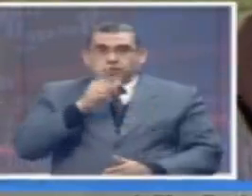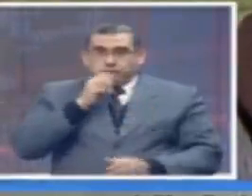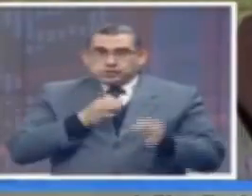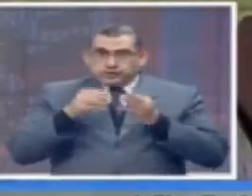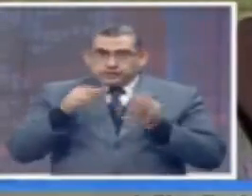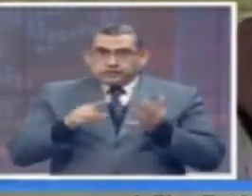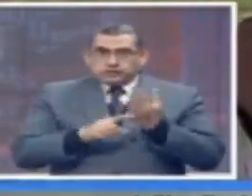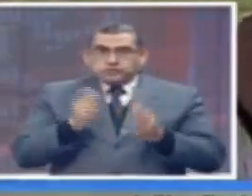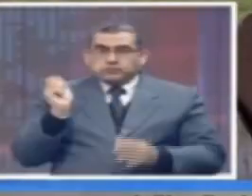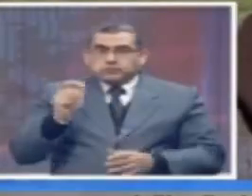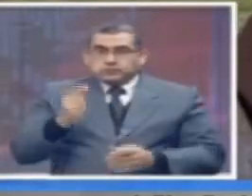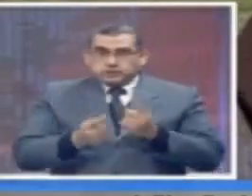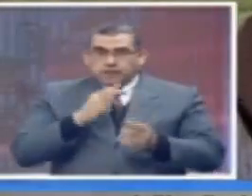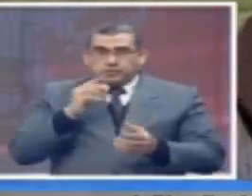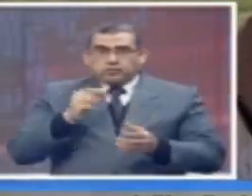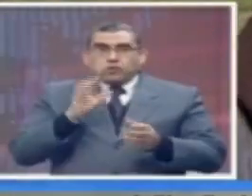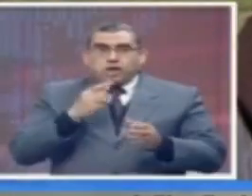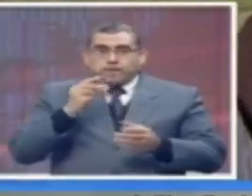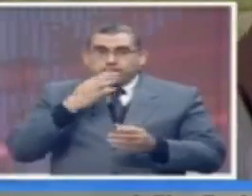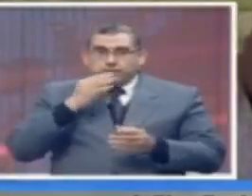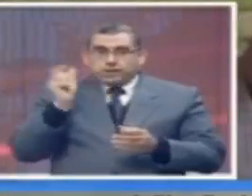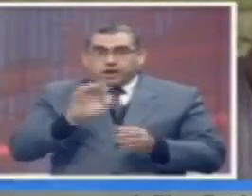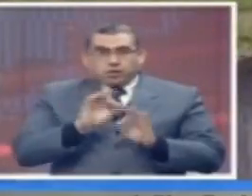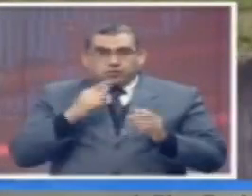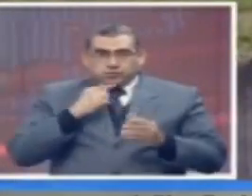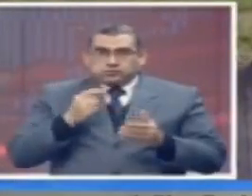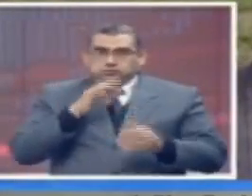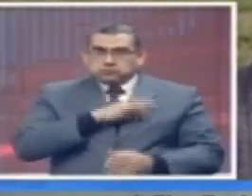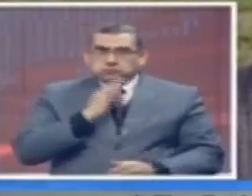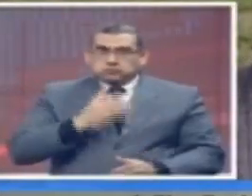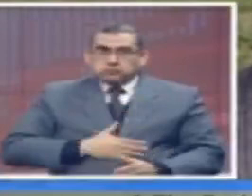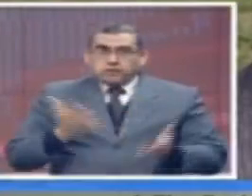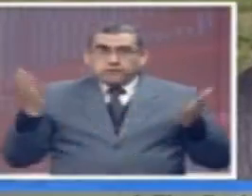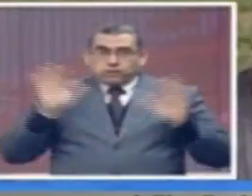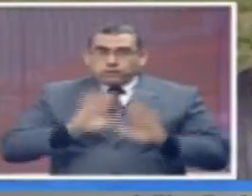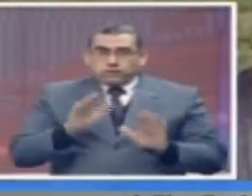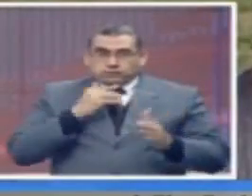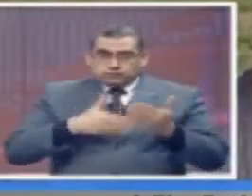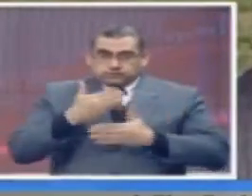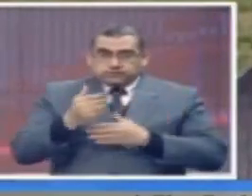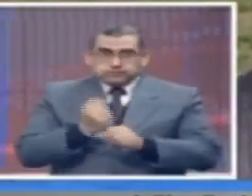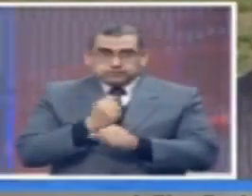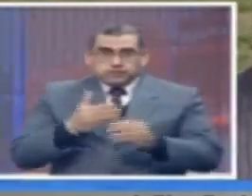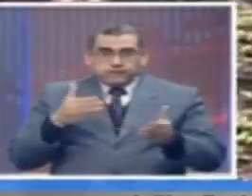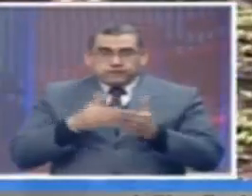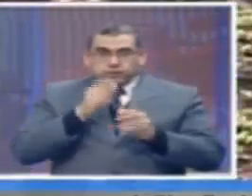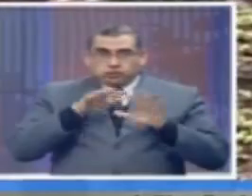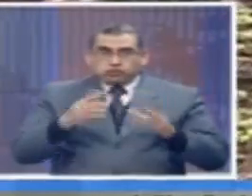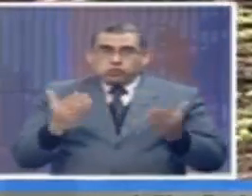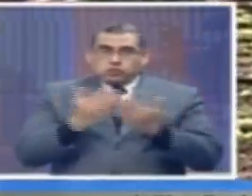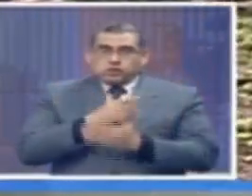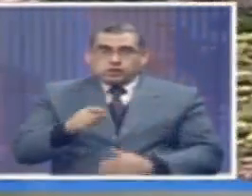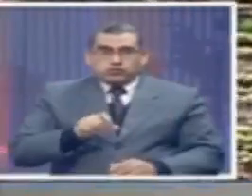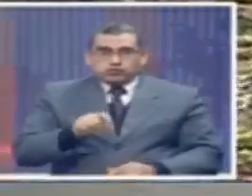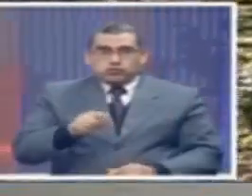في الاسمده، مدبر في كل حاجه، يعني حياه بصراحه تبسط، والزراعه بتاعته فرج عن ان هو الغمر كتير جدا.